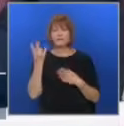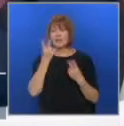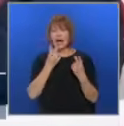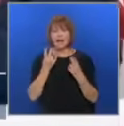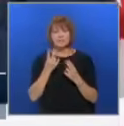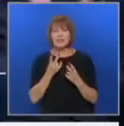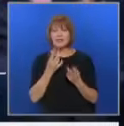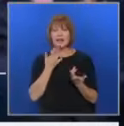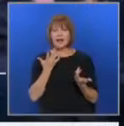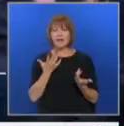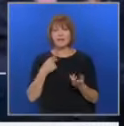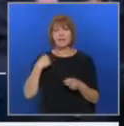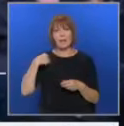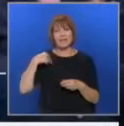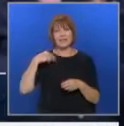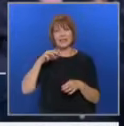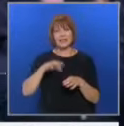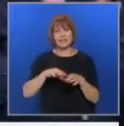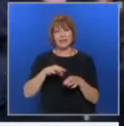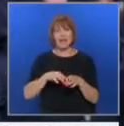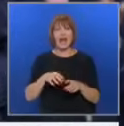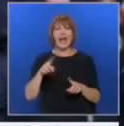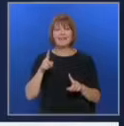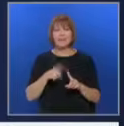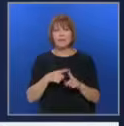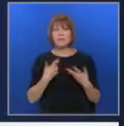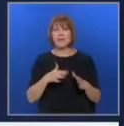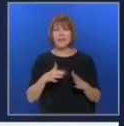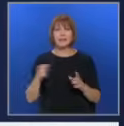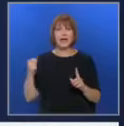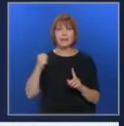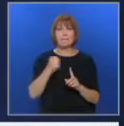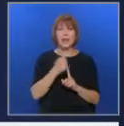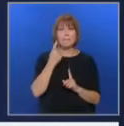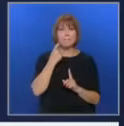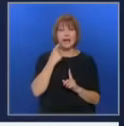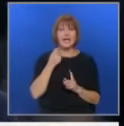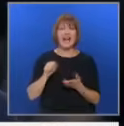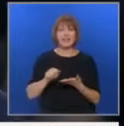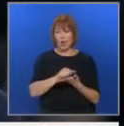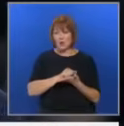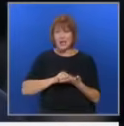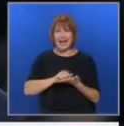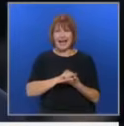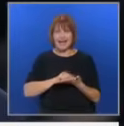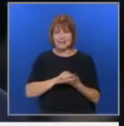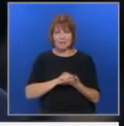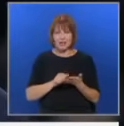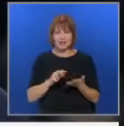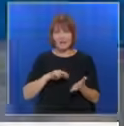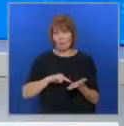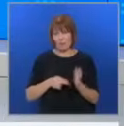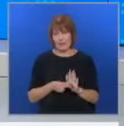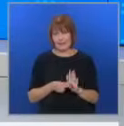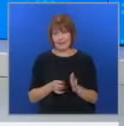на президентския вот през ноември. Тръмп не иска просто да победи Байден, а направо да го размаже на политическата арена.